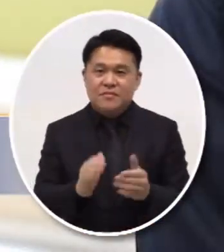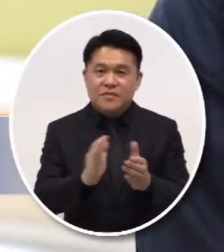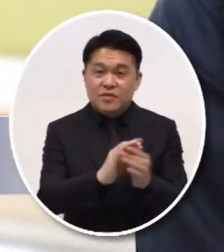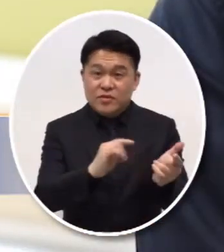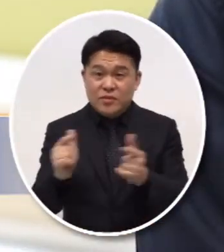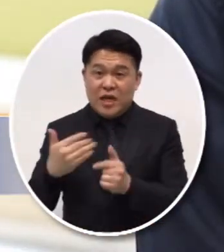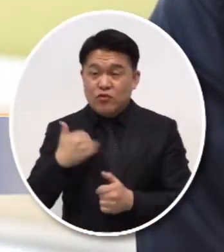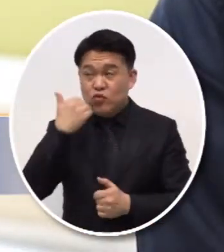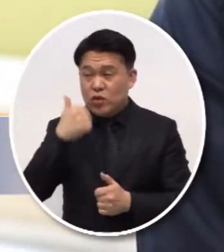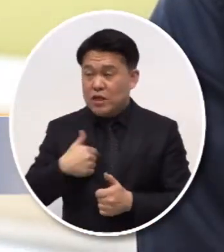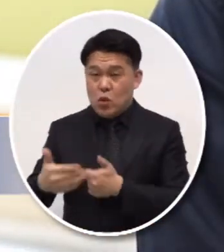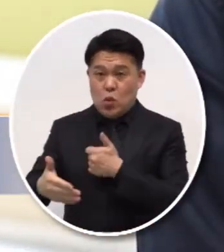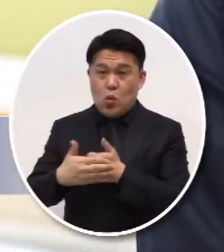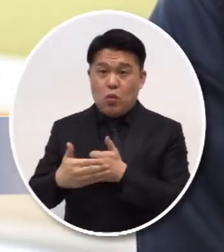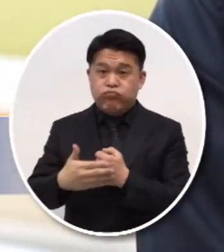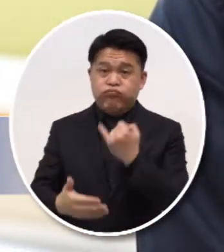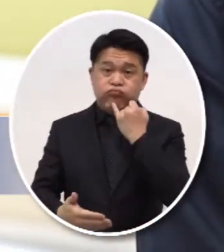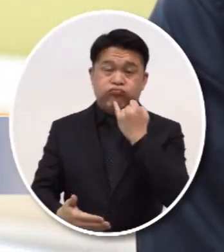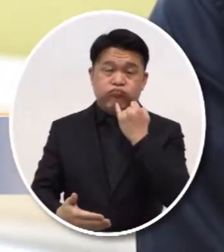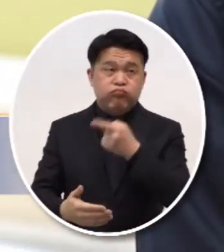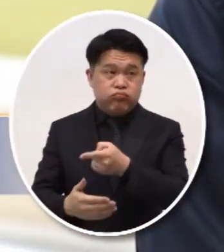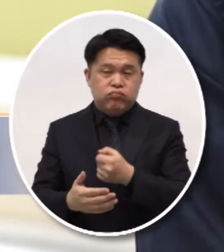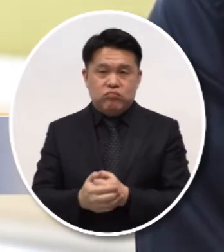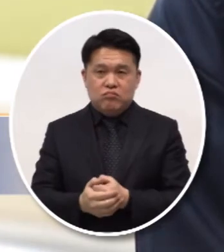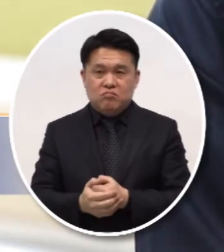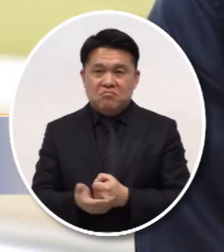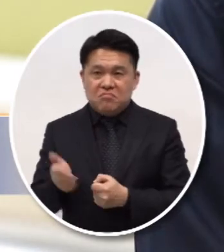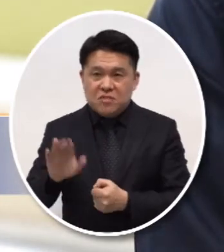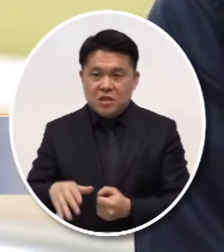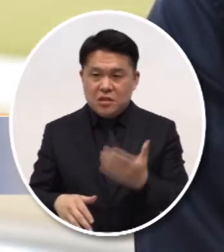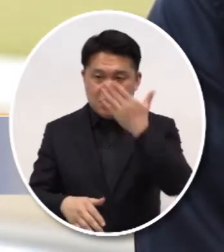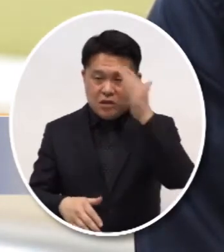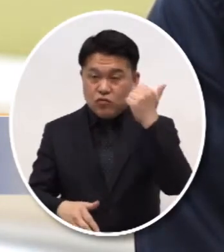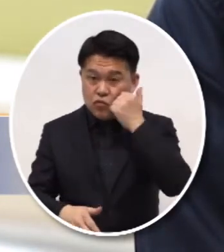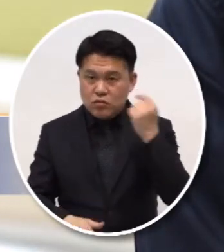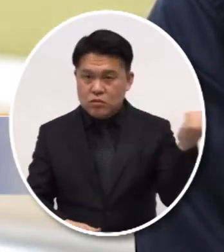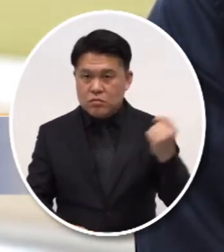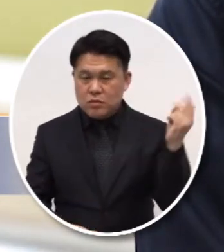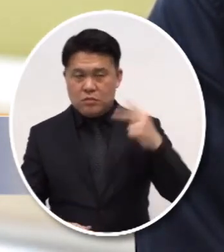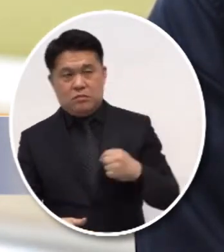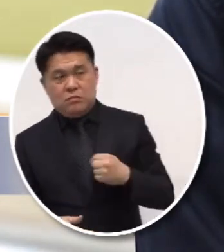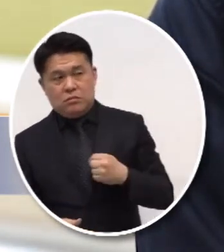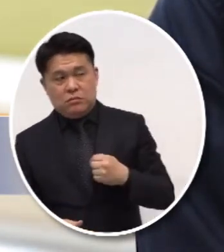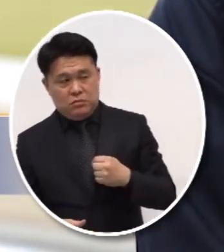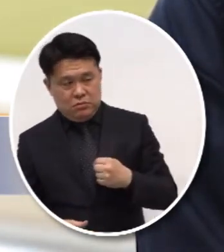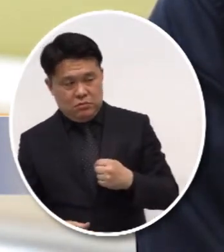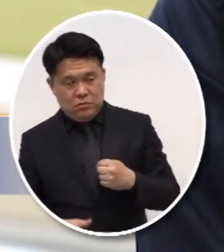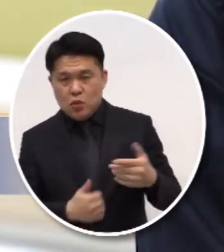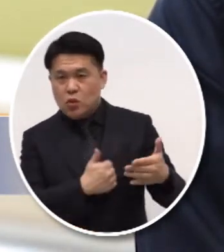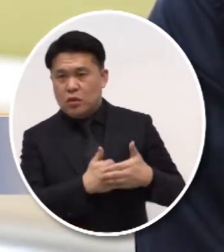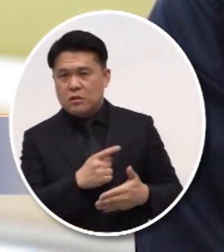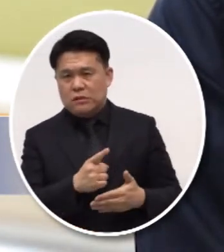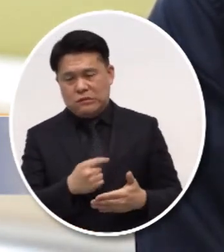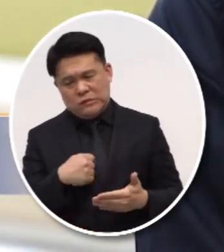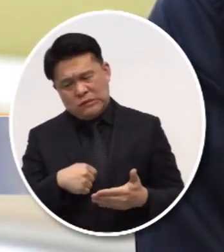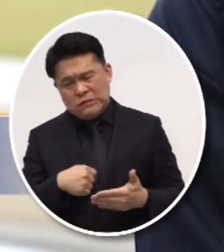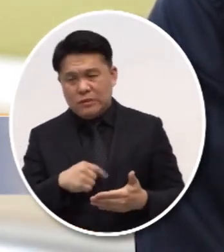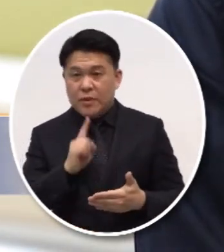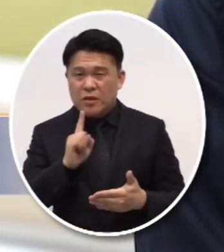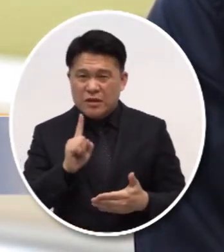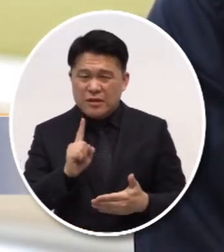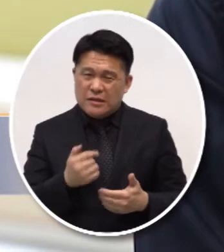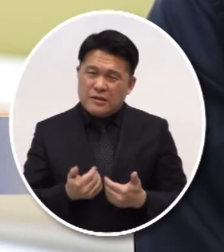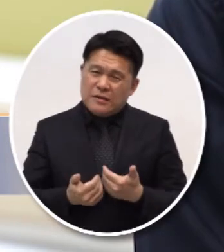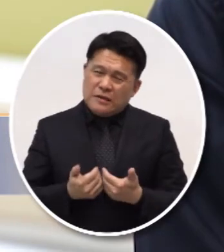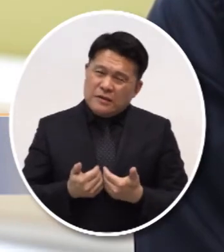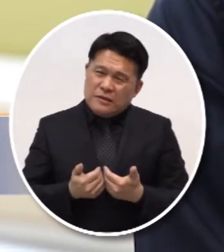뭐 그런 애들이 도와주는 건 뭐 괜찮은데 뭐 모르는 사람들이 도와주는 건